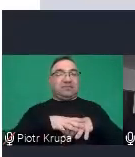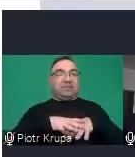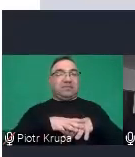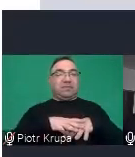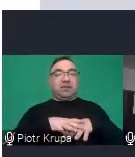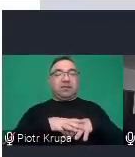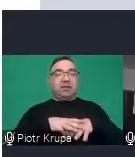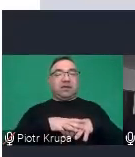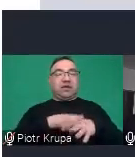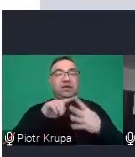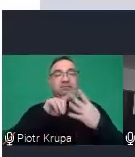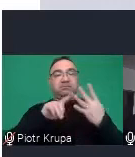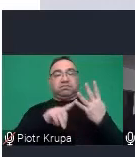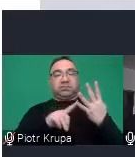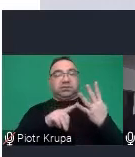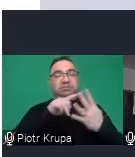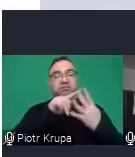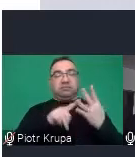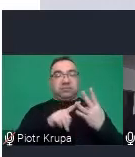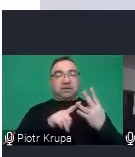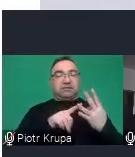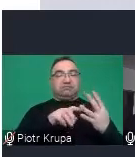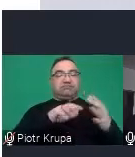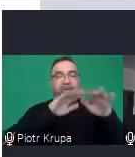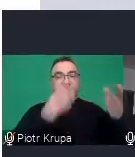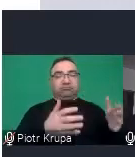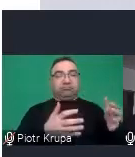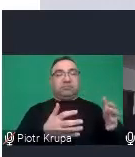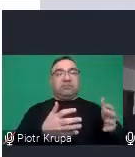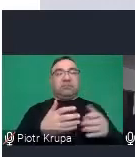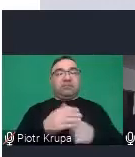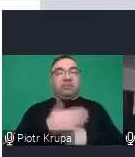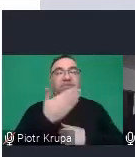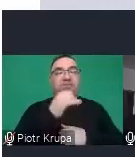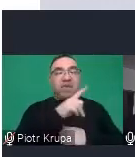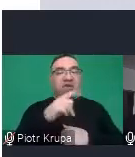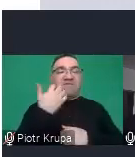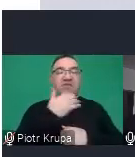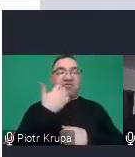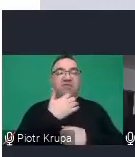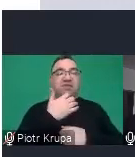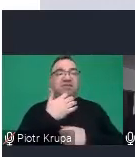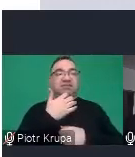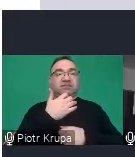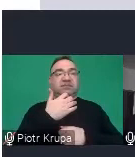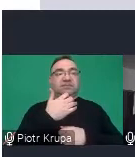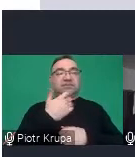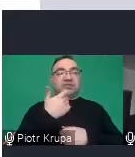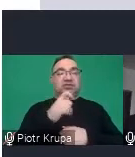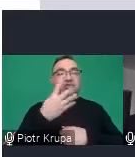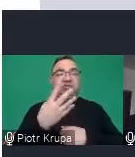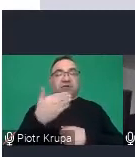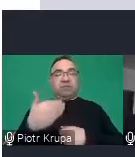cieplną wytwarzamy w 4 wodnych, wysokoparametrowych kotłach opalanych miałem węglowym o łącznej mocy maksymalnej trwałej